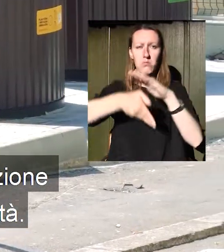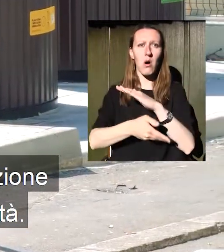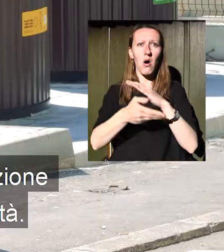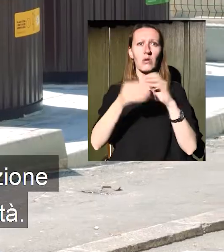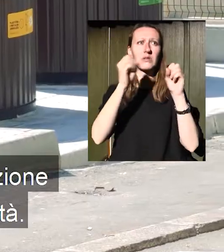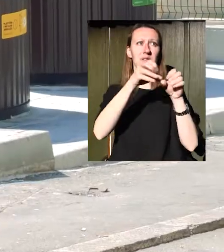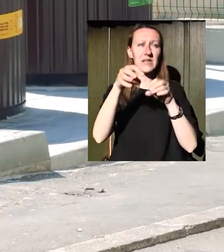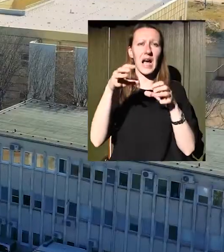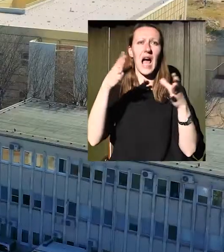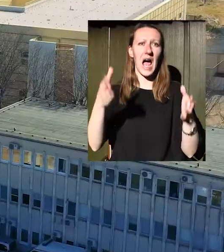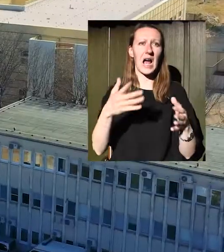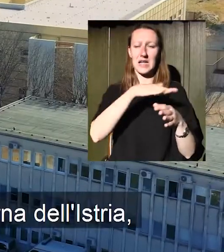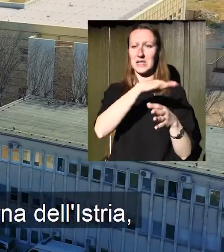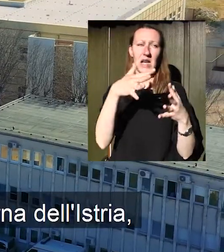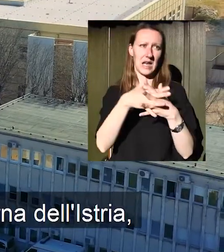diljem grada.